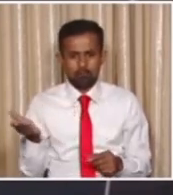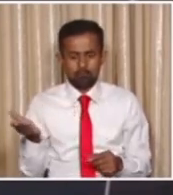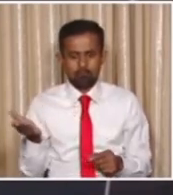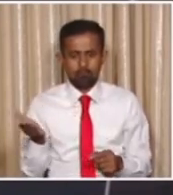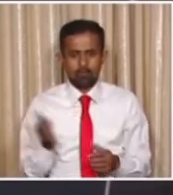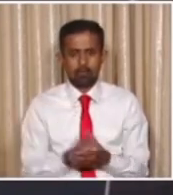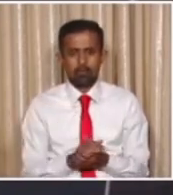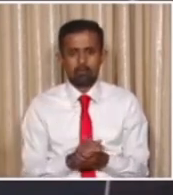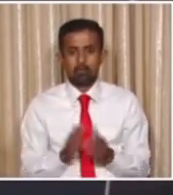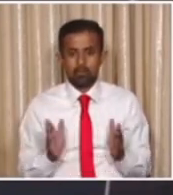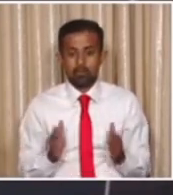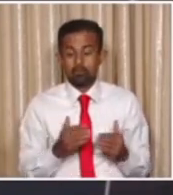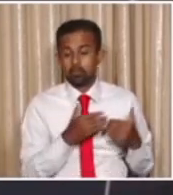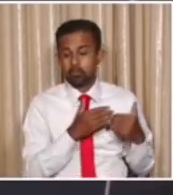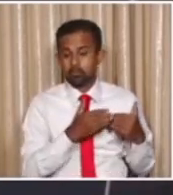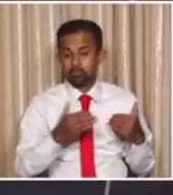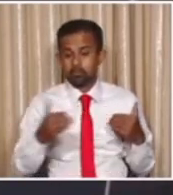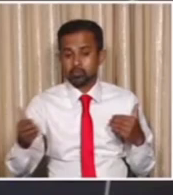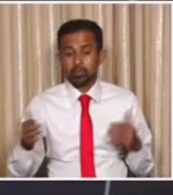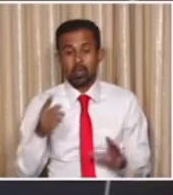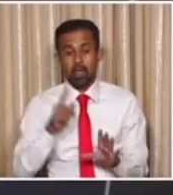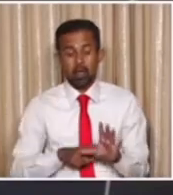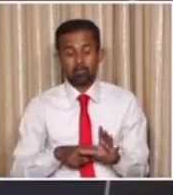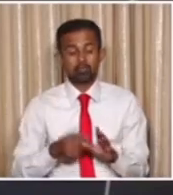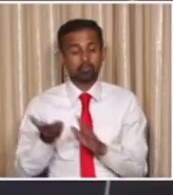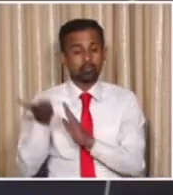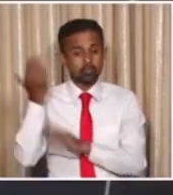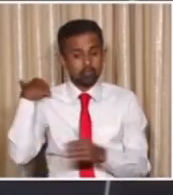හැබැයි මේක ක්‍රියාදාමයක ප්‍රතිඵලයක්